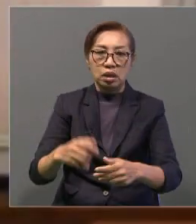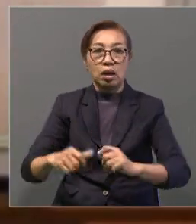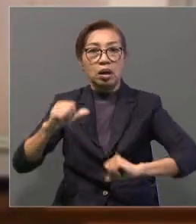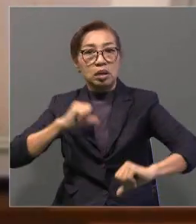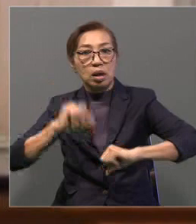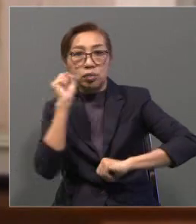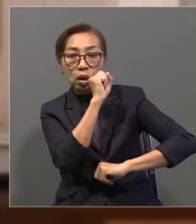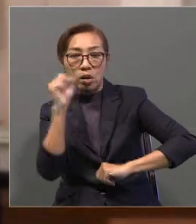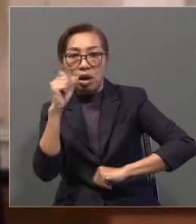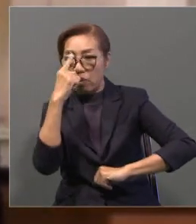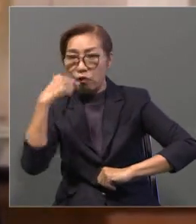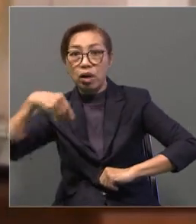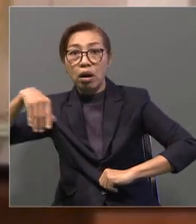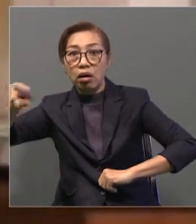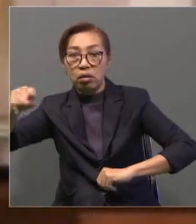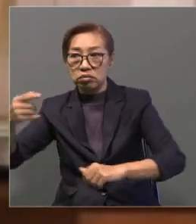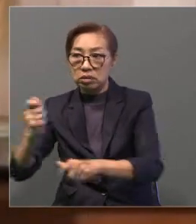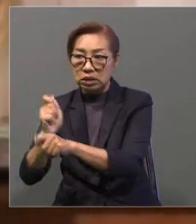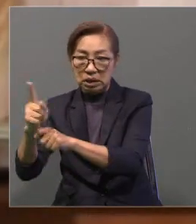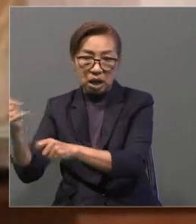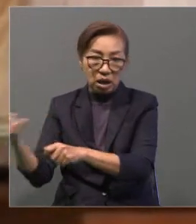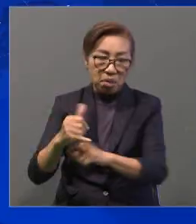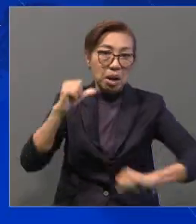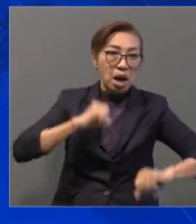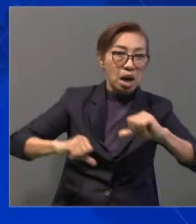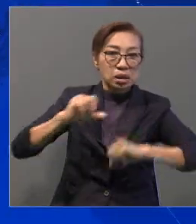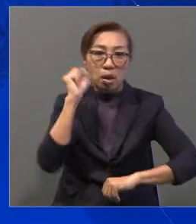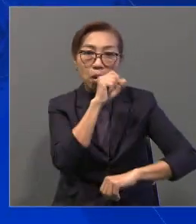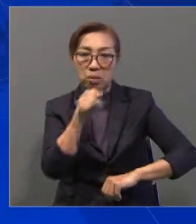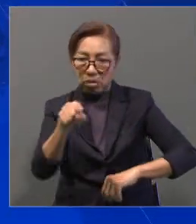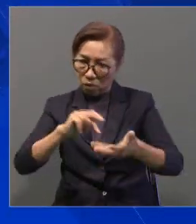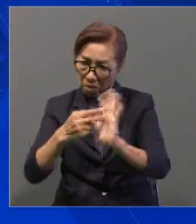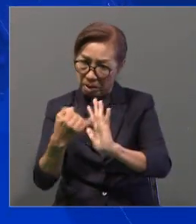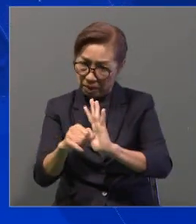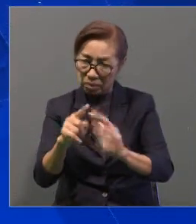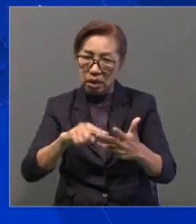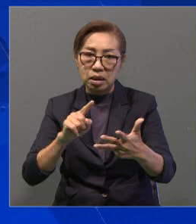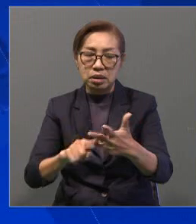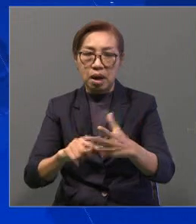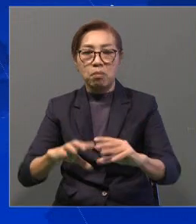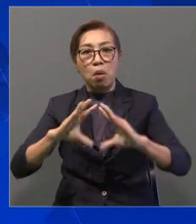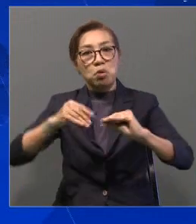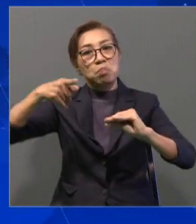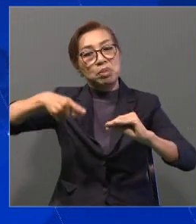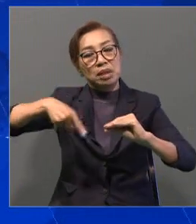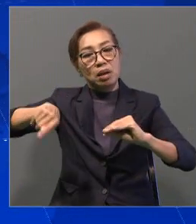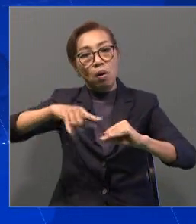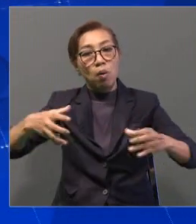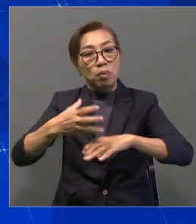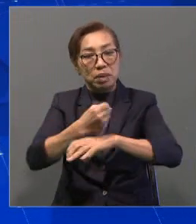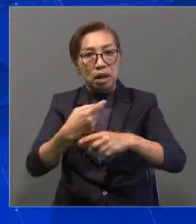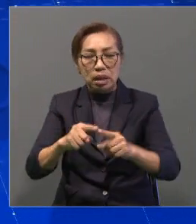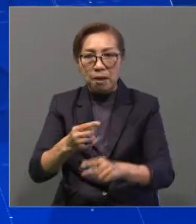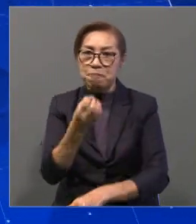มาร่วมร้องเพลงบนเวทีที่อาจเข้าข่ายการจัดมหรสพหรือไม่การอ้างประชุมวิสามัญพรรคแต่มีการจัดเลี้ยงอาหาร